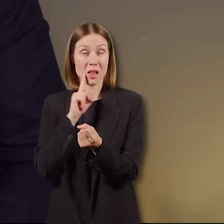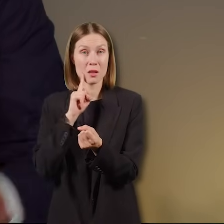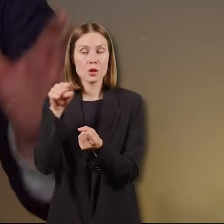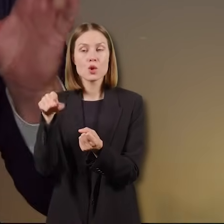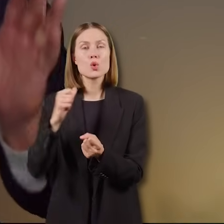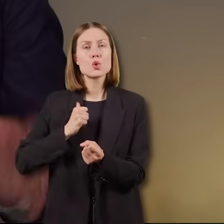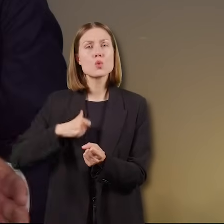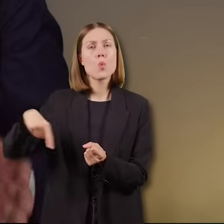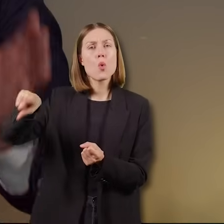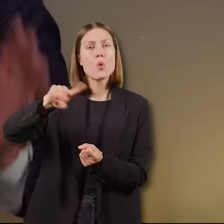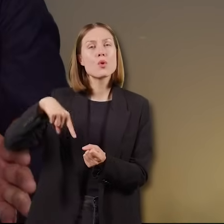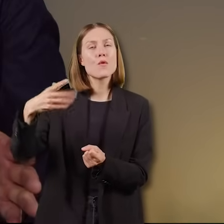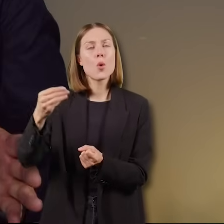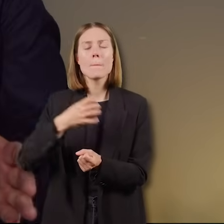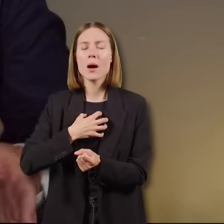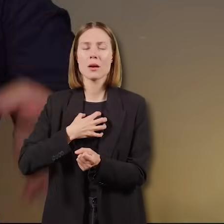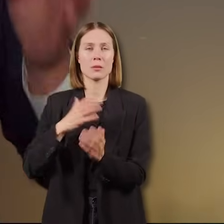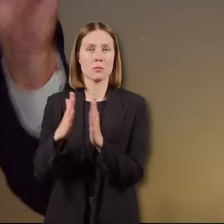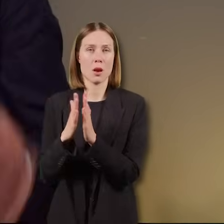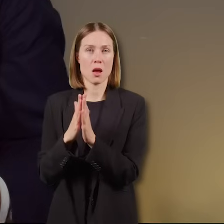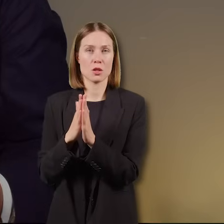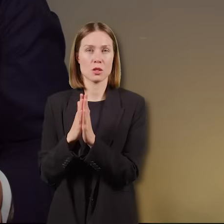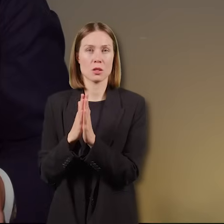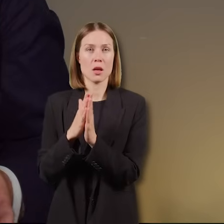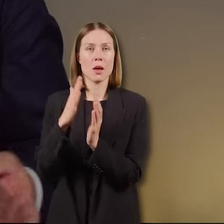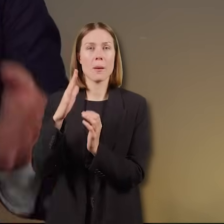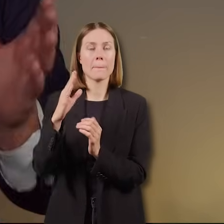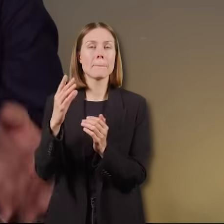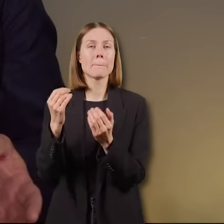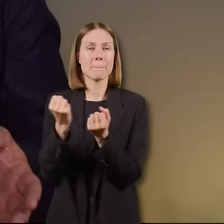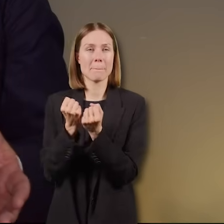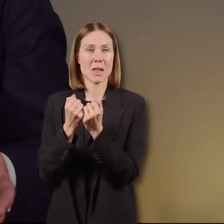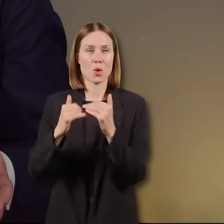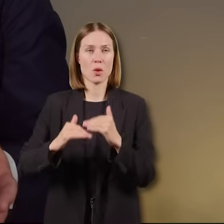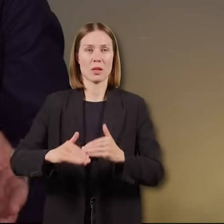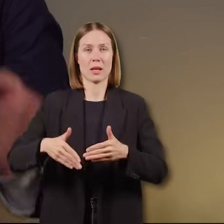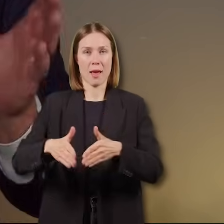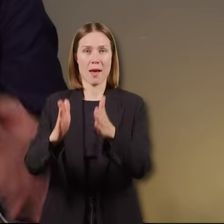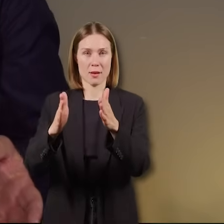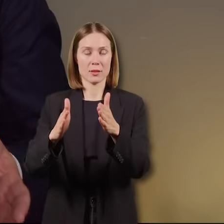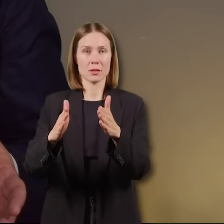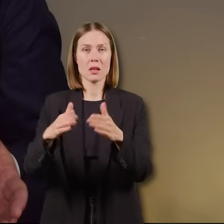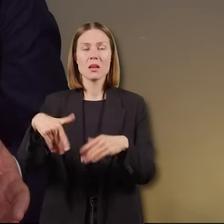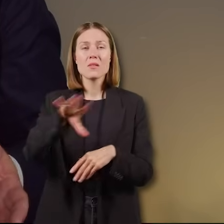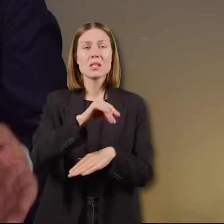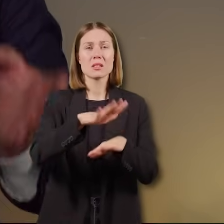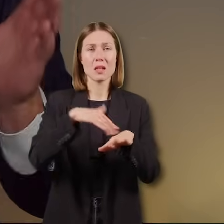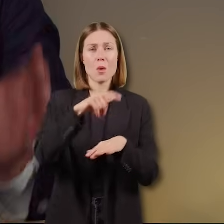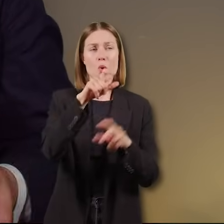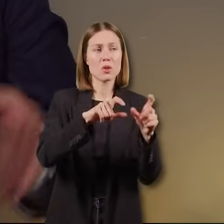žmonių pagrindinis prašymas buvo betonkelis. Sakė, visi reiškia, Seimo nariai